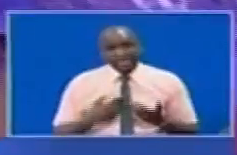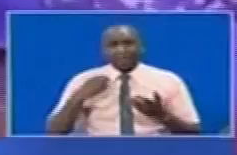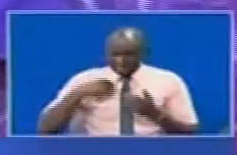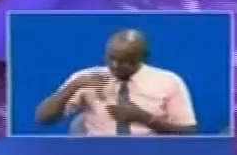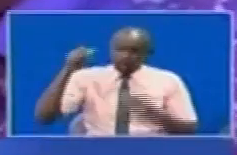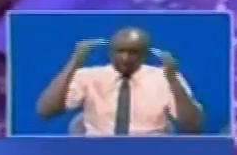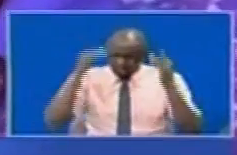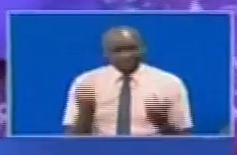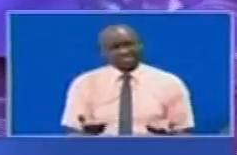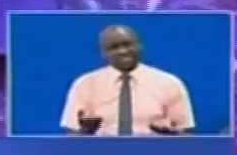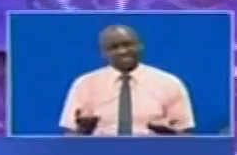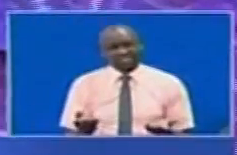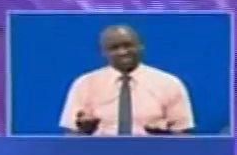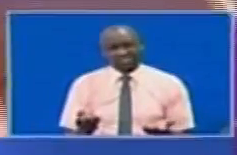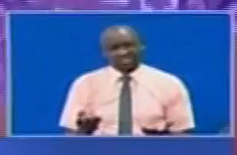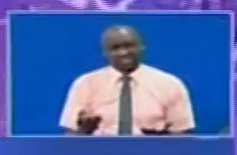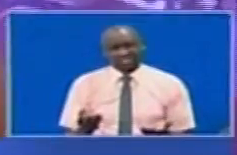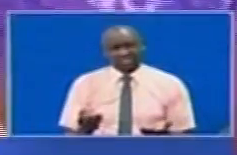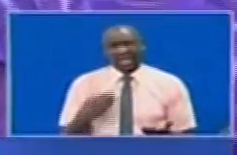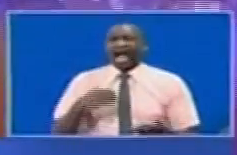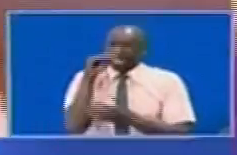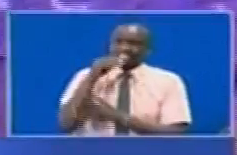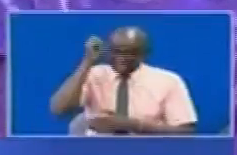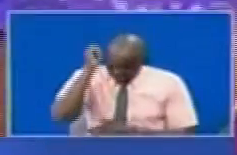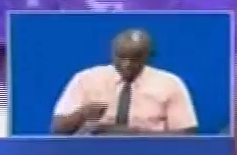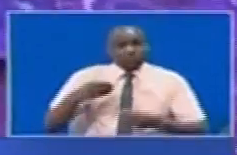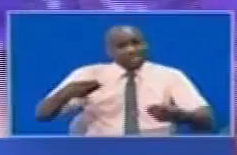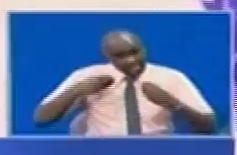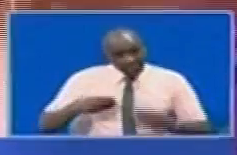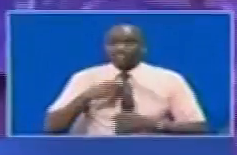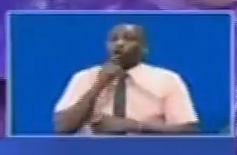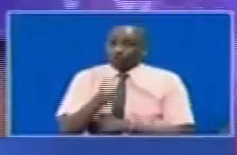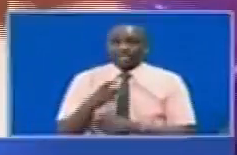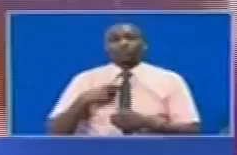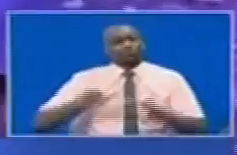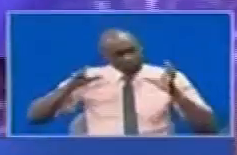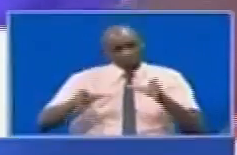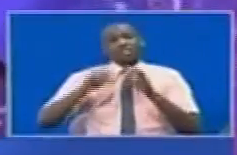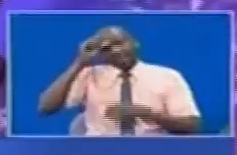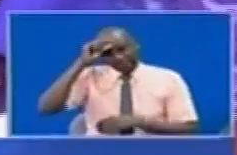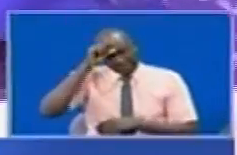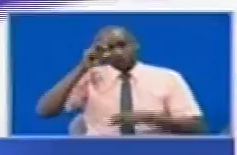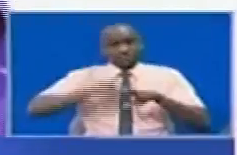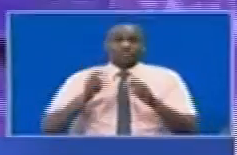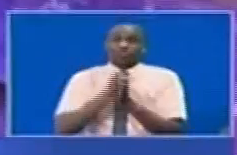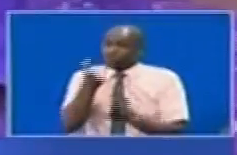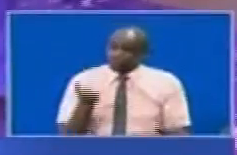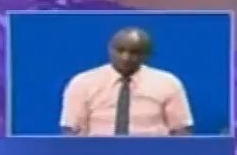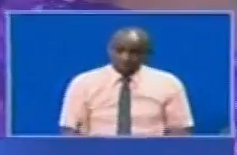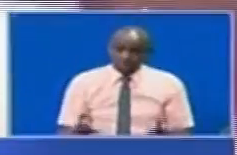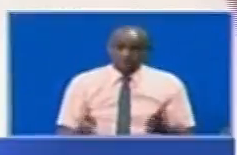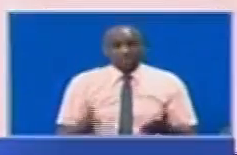to court and ask the judge to give us an order to compel the government to sit with you on the